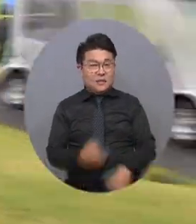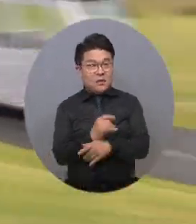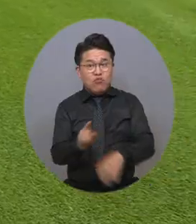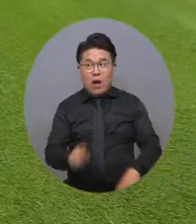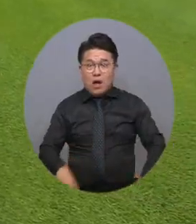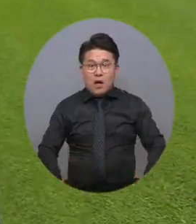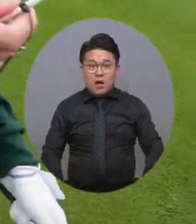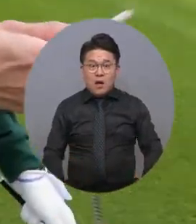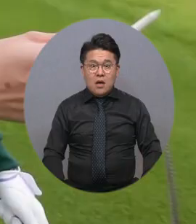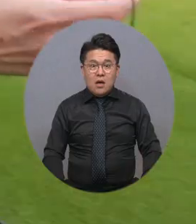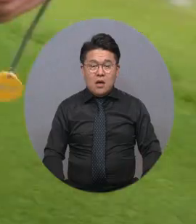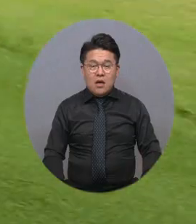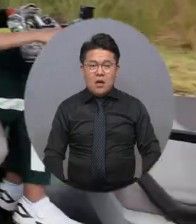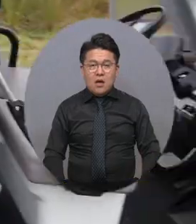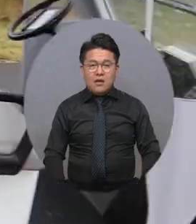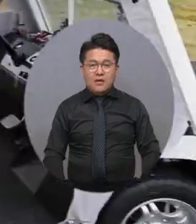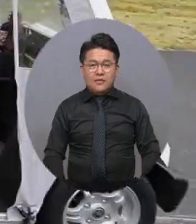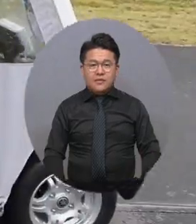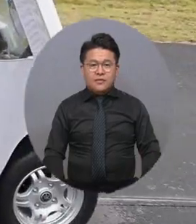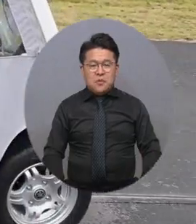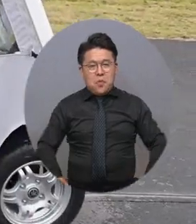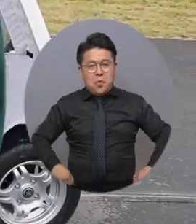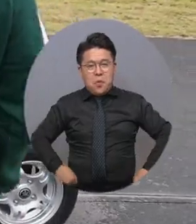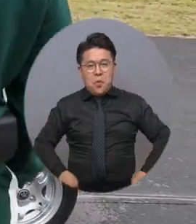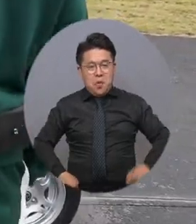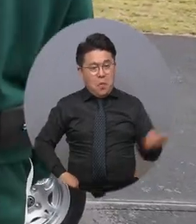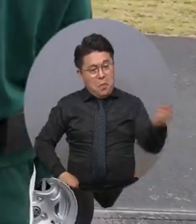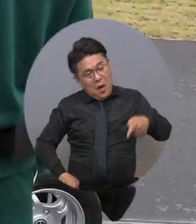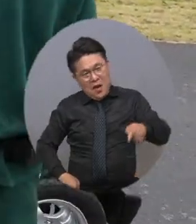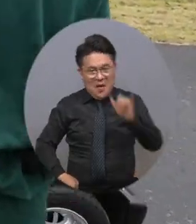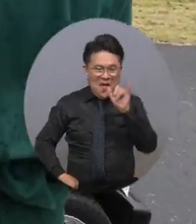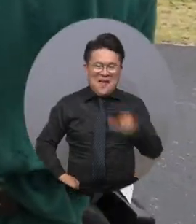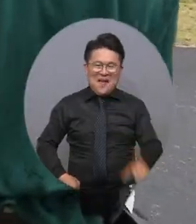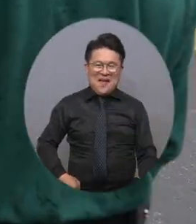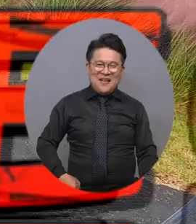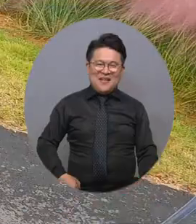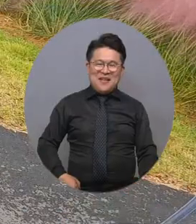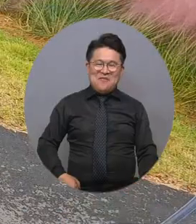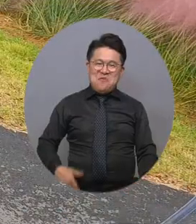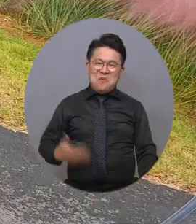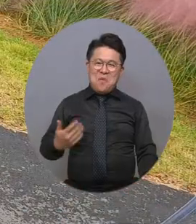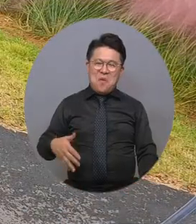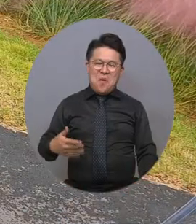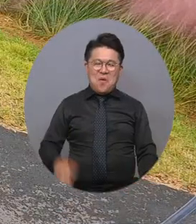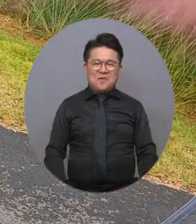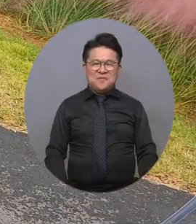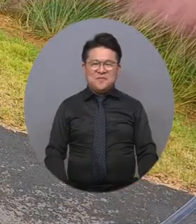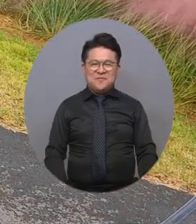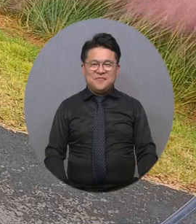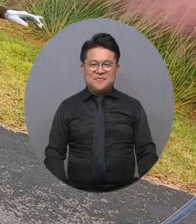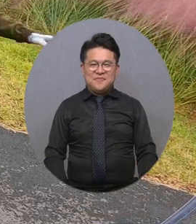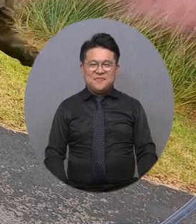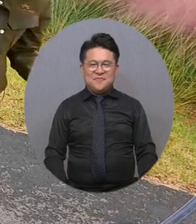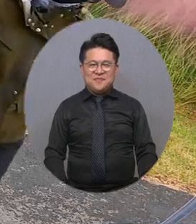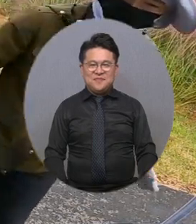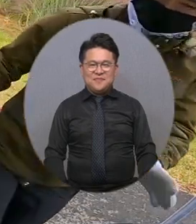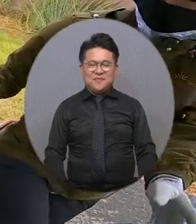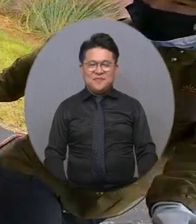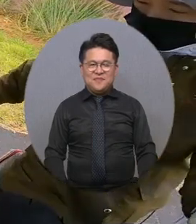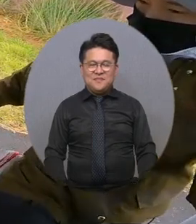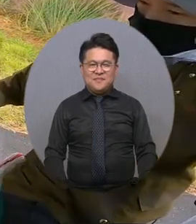무모코 나왔어? 무모코 나왔어요 자기가 이름 달라가지고 진짜로? 괜찮아